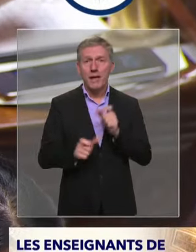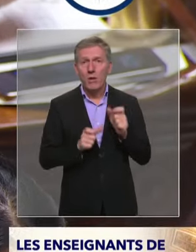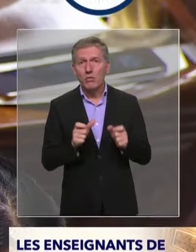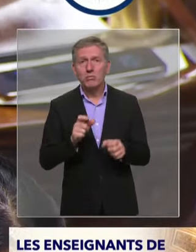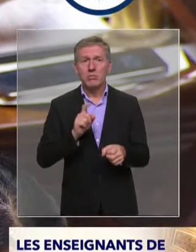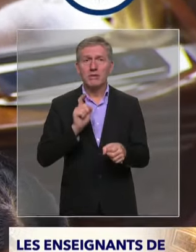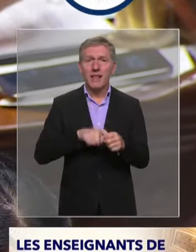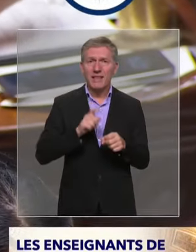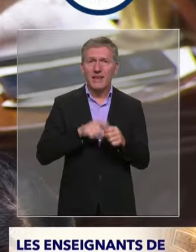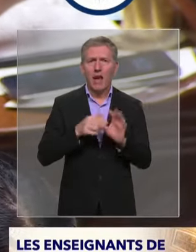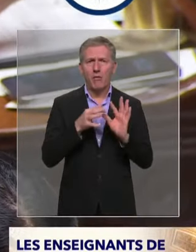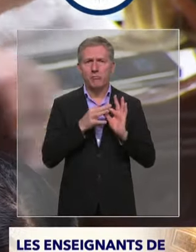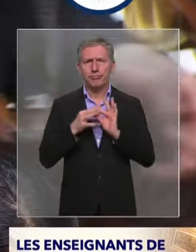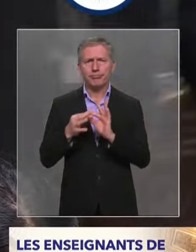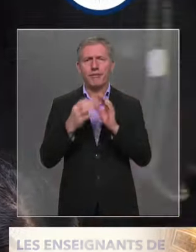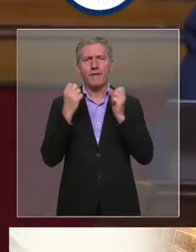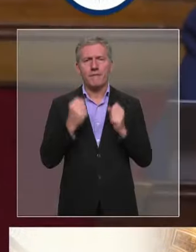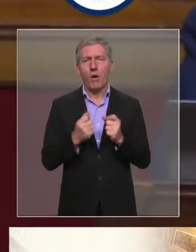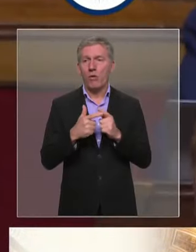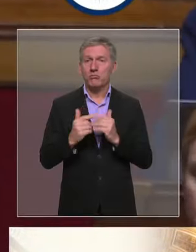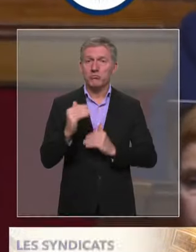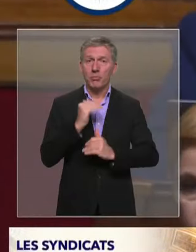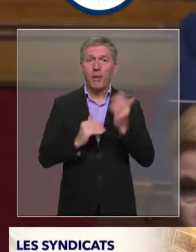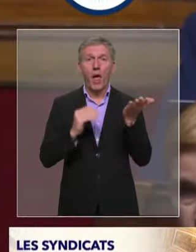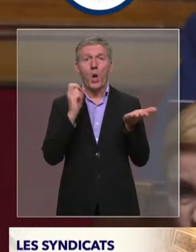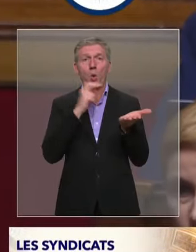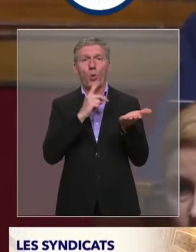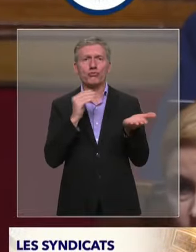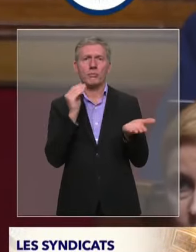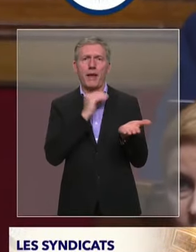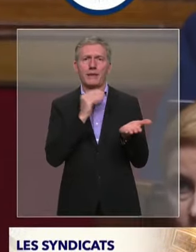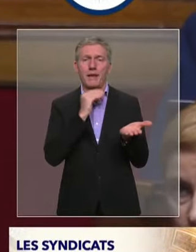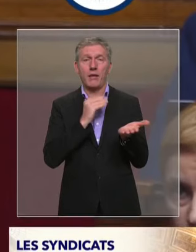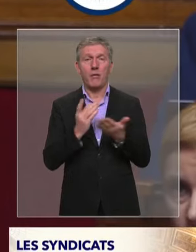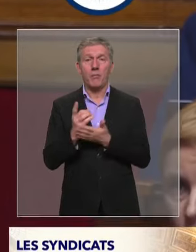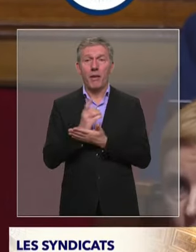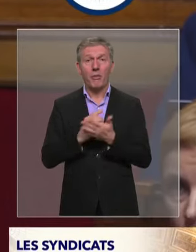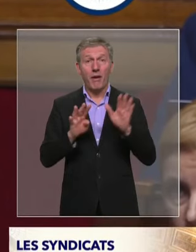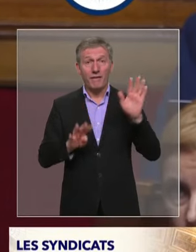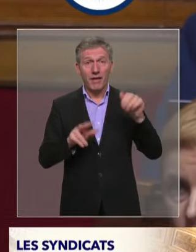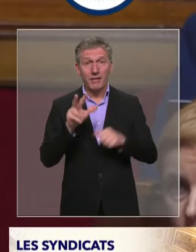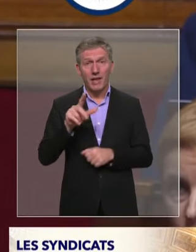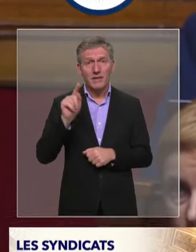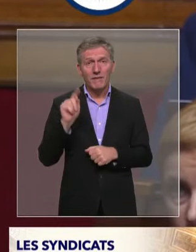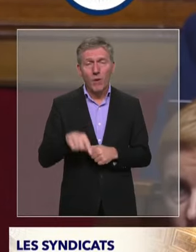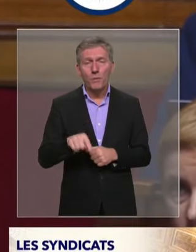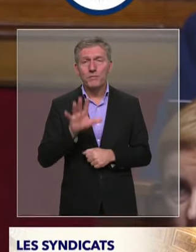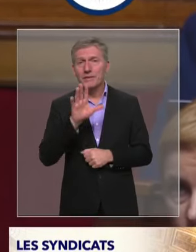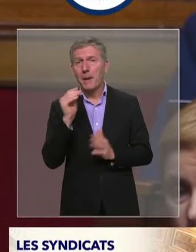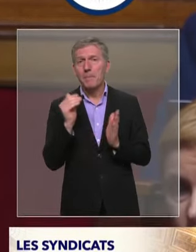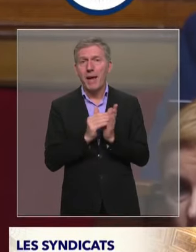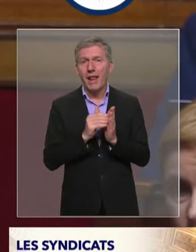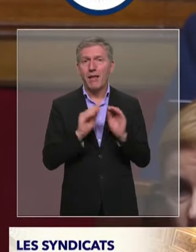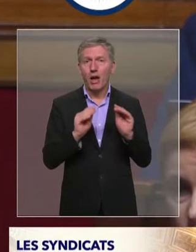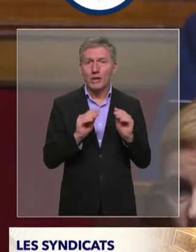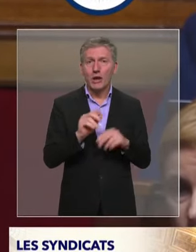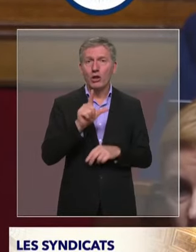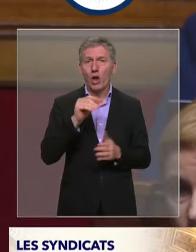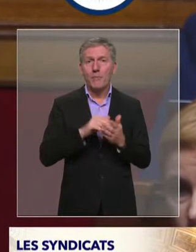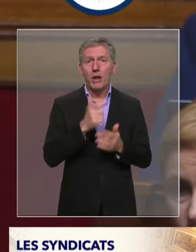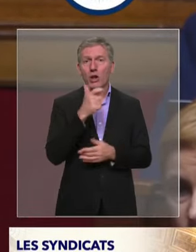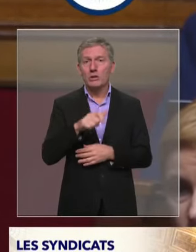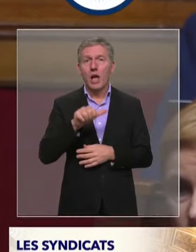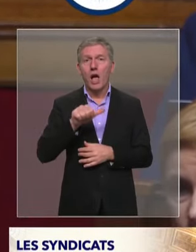sont soudés. Ils veulent un plan d'urgence. Rien qu'en Seine-Saint-Denis, il faudrait notamment 5000 enseignants, 2200